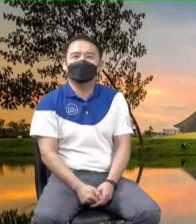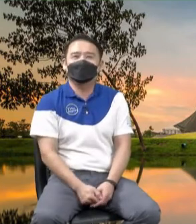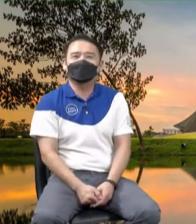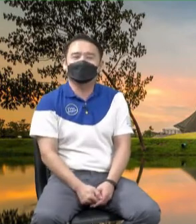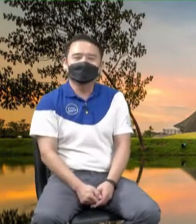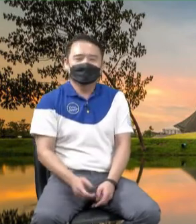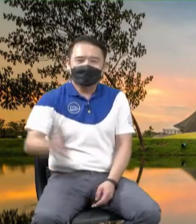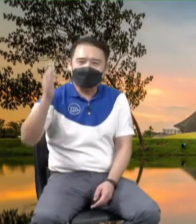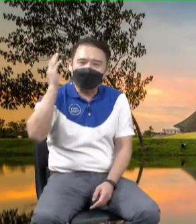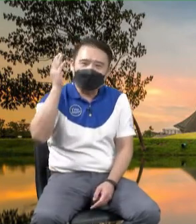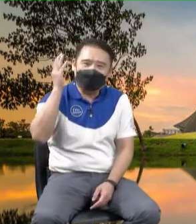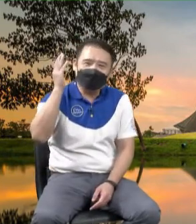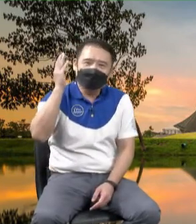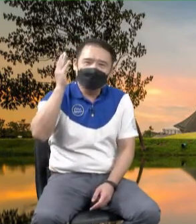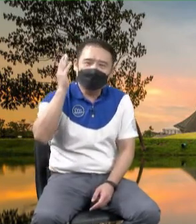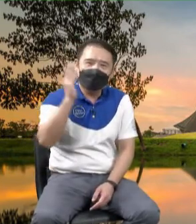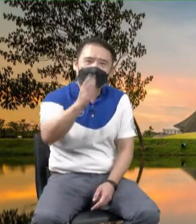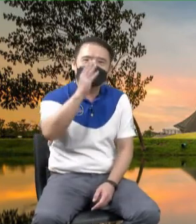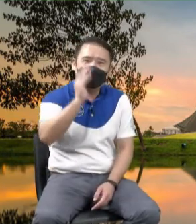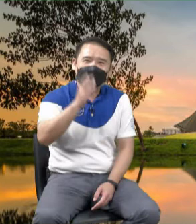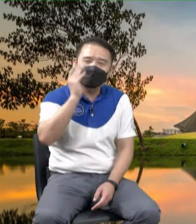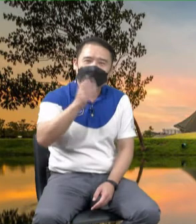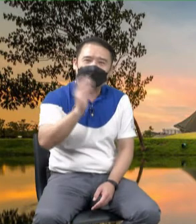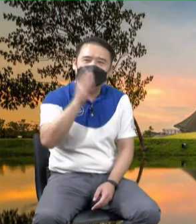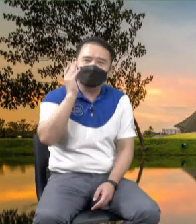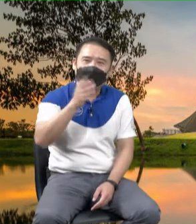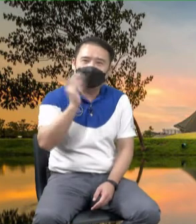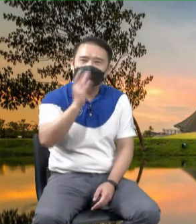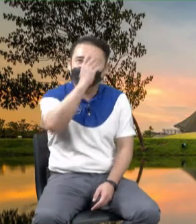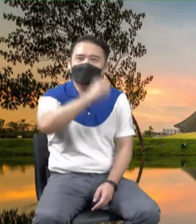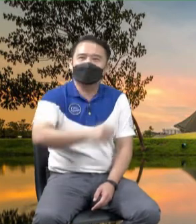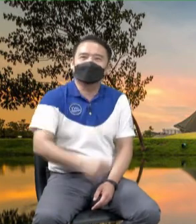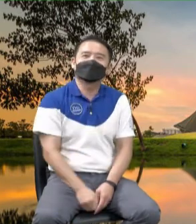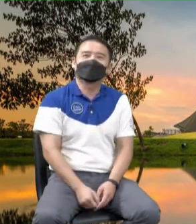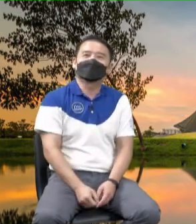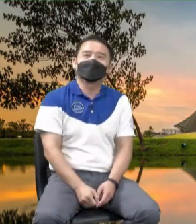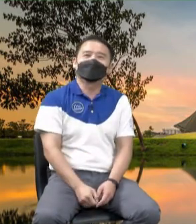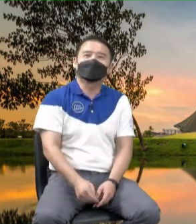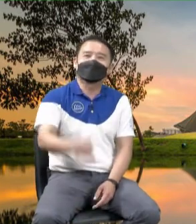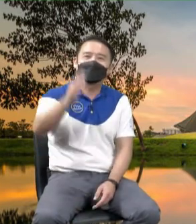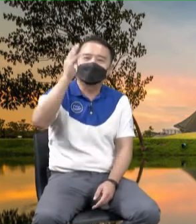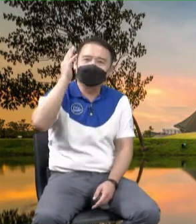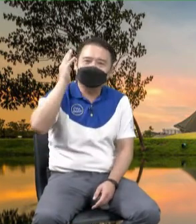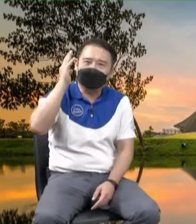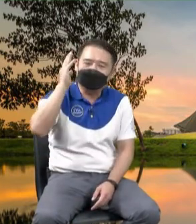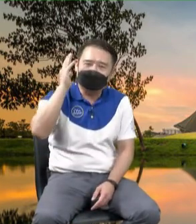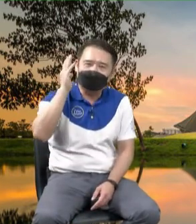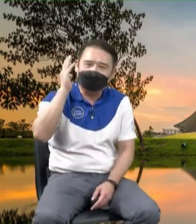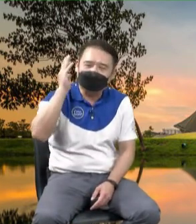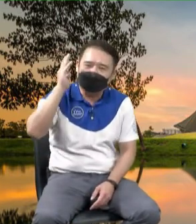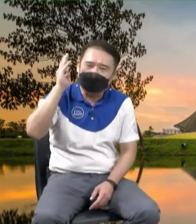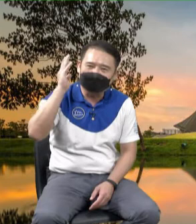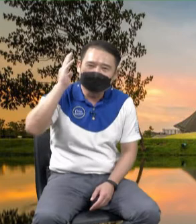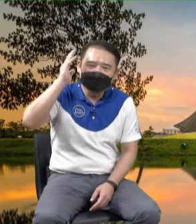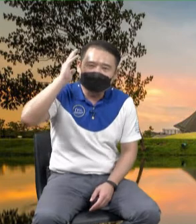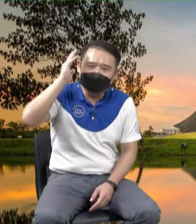อนขอเอานี้ก่อนสถานการณ์น้ำณปัจจุบันเป็นอย่างไรครับอาจารย์ครับอาจารย์วิเคราะห์หน่อยในฐานะเป็นผู้เชี่ยวชาญด้านการบริหาร